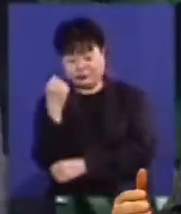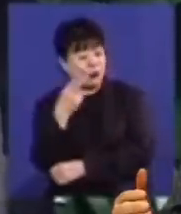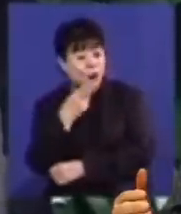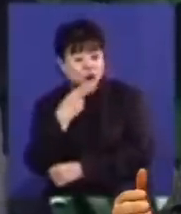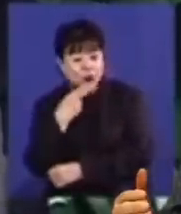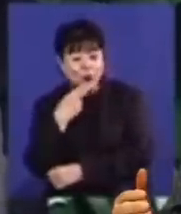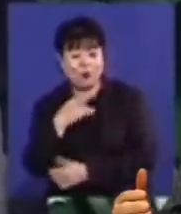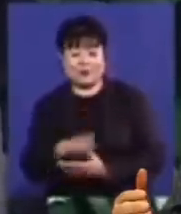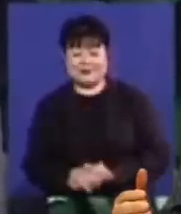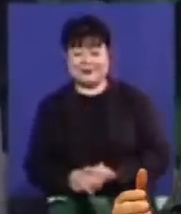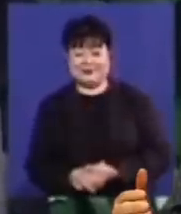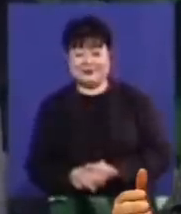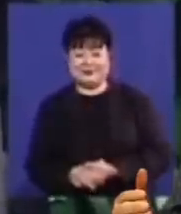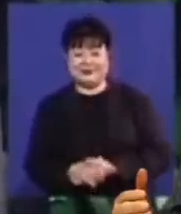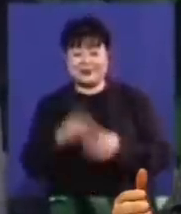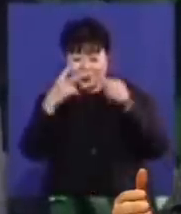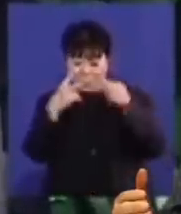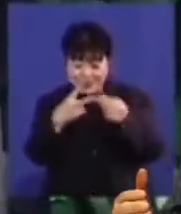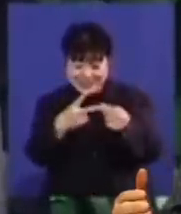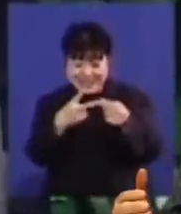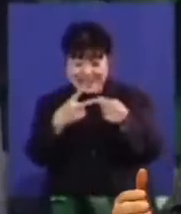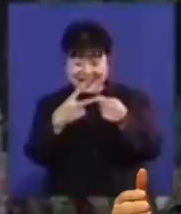것입니다. 둘째로